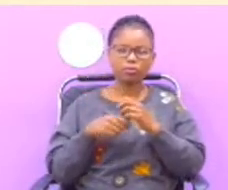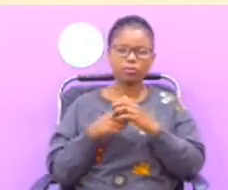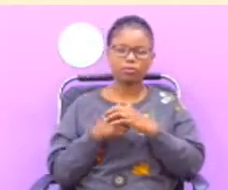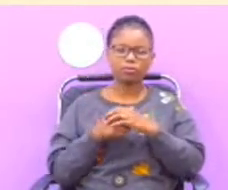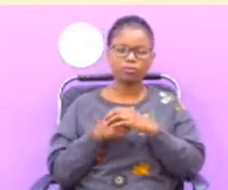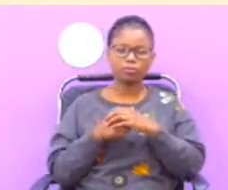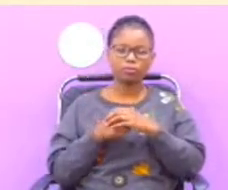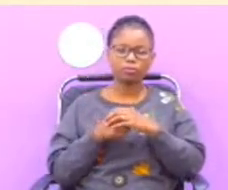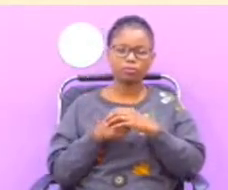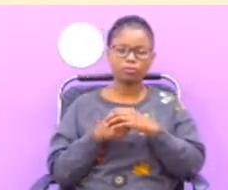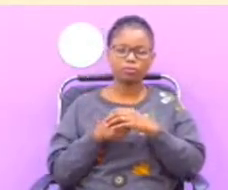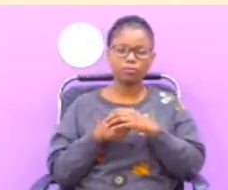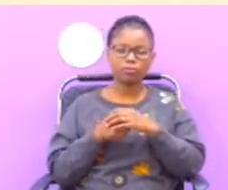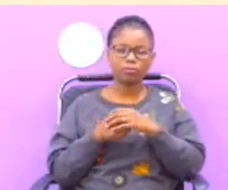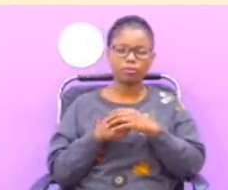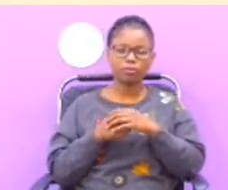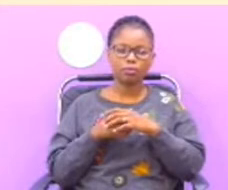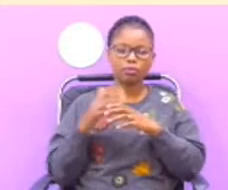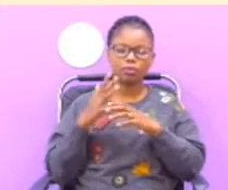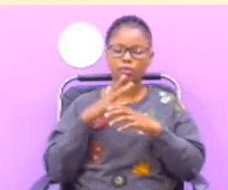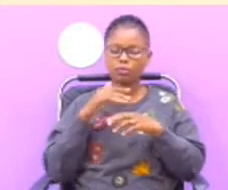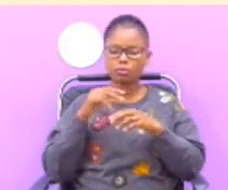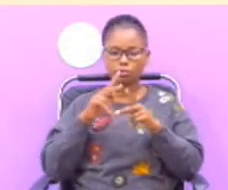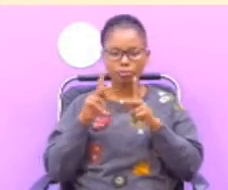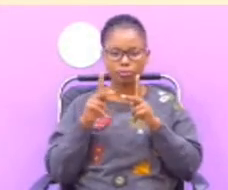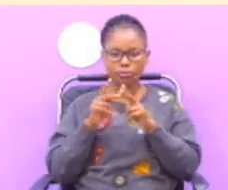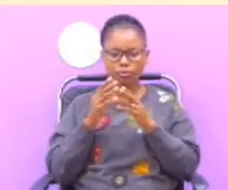O na magiga korome iliye ini halia haliku muno.